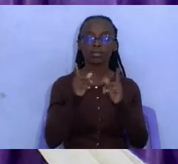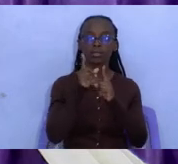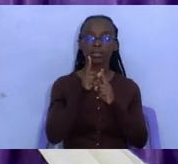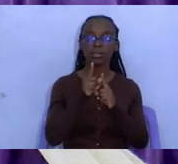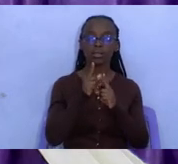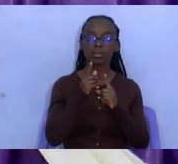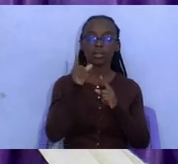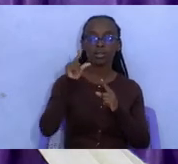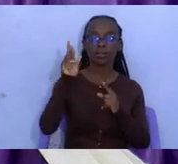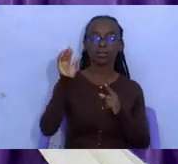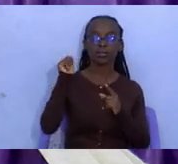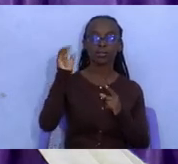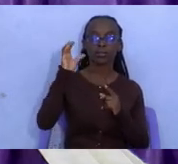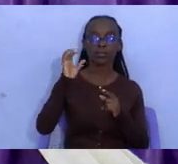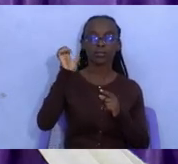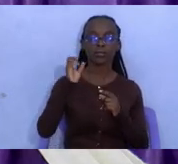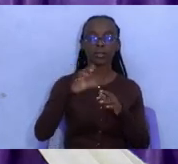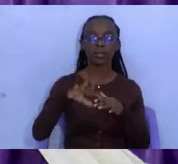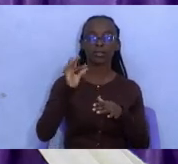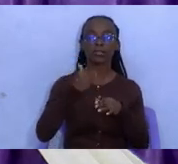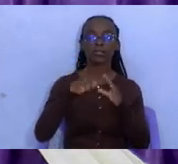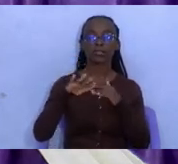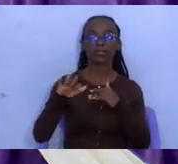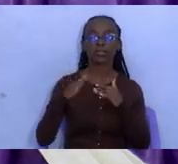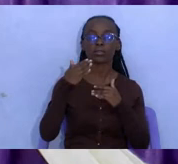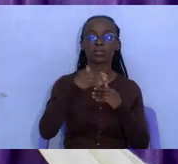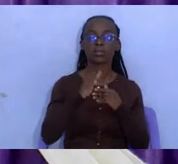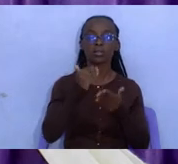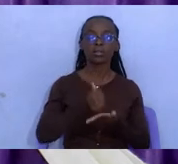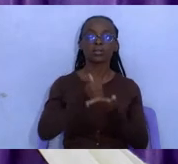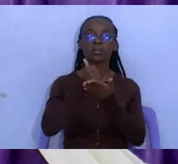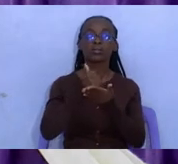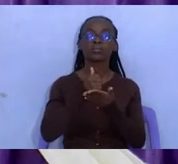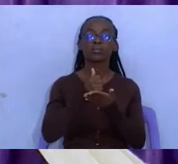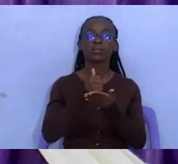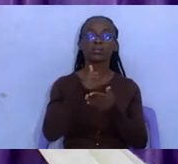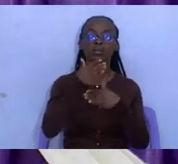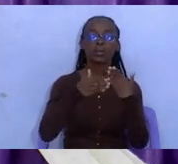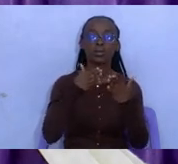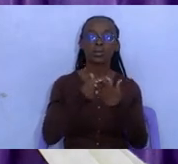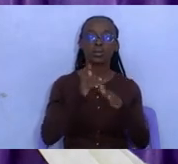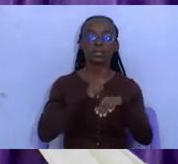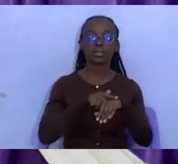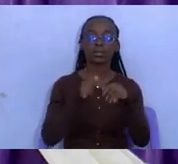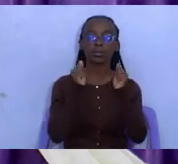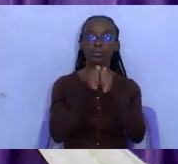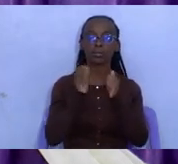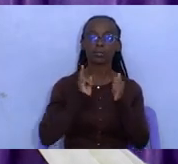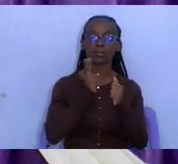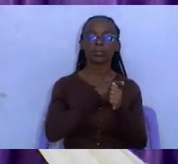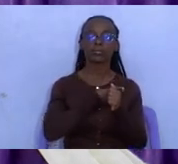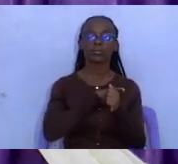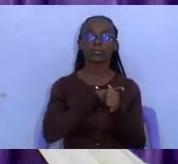neema nyingine ya kupatikana kwenye uwepo wako. Bwana umetusaidia juma nzima, umekuwa pamoja na kila mmoja